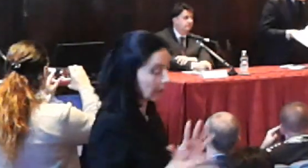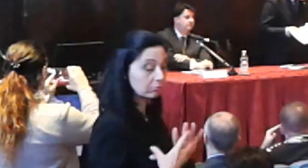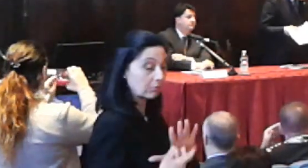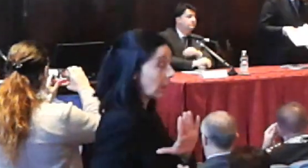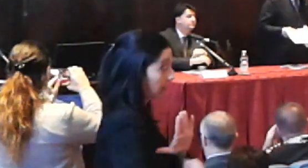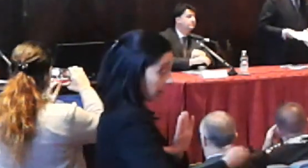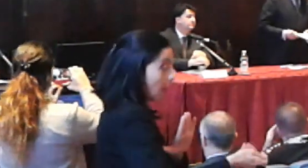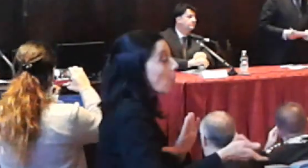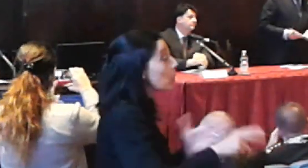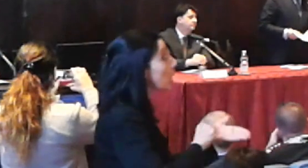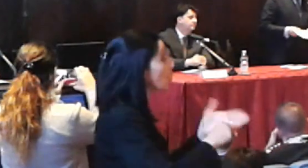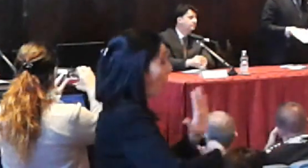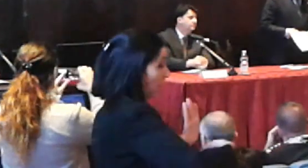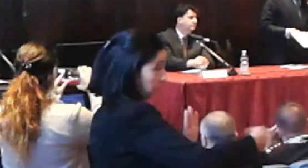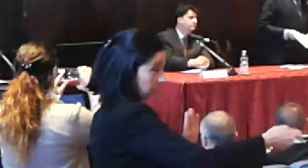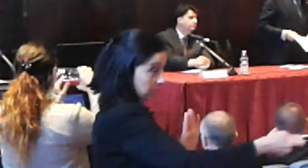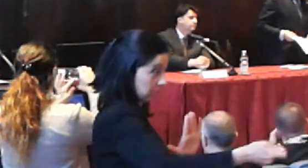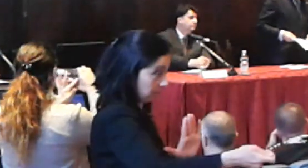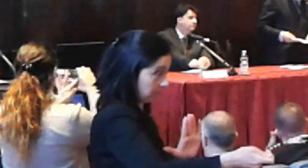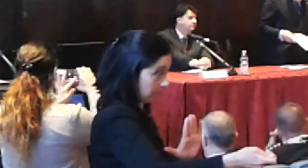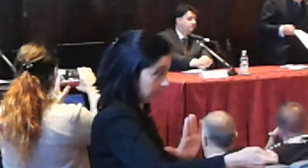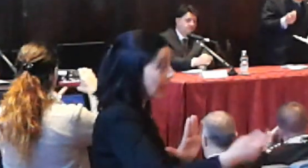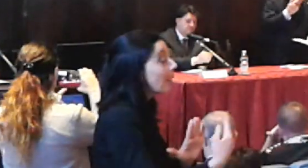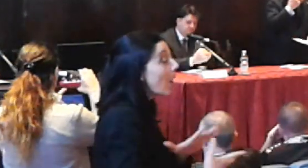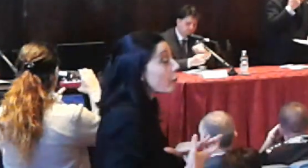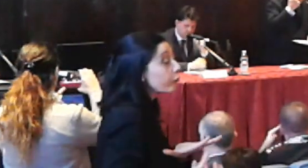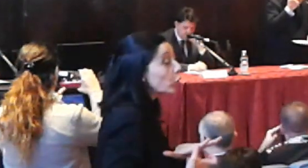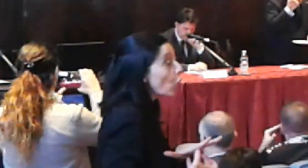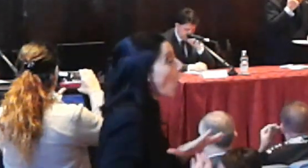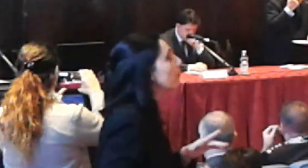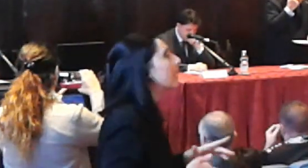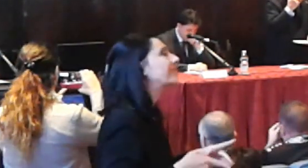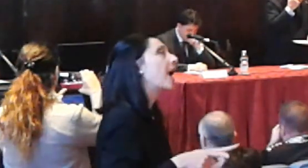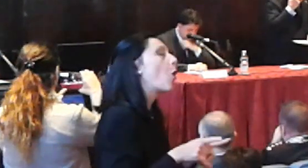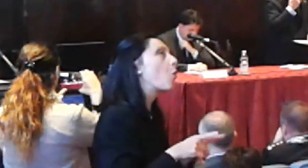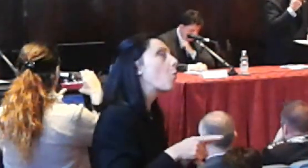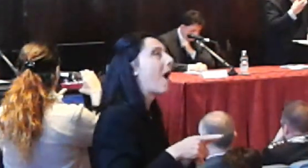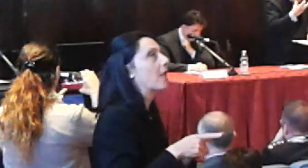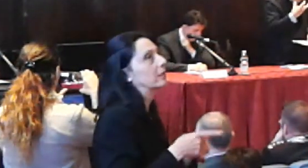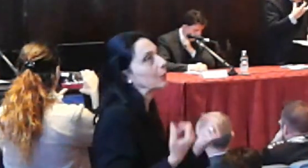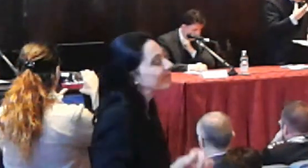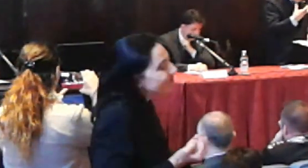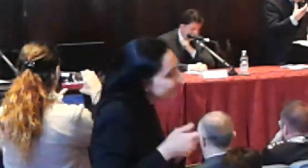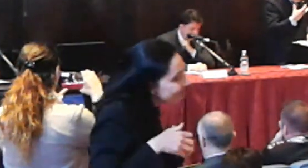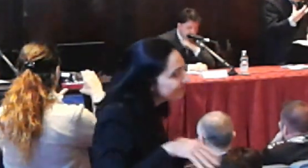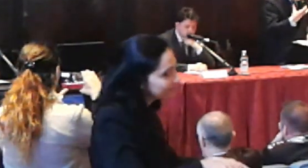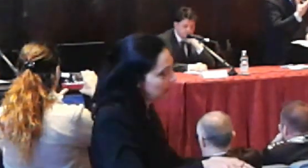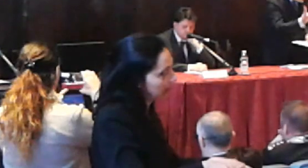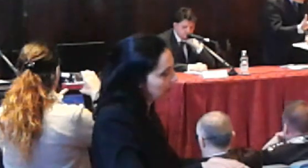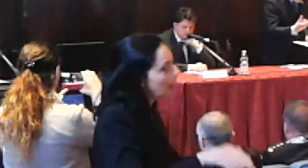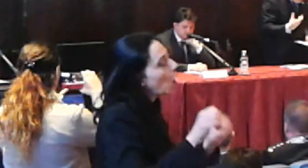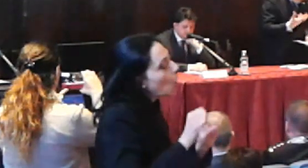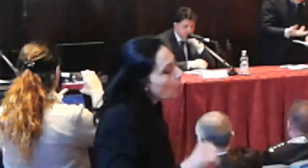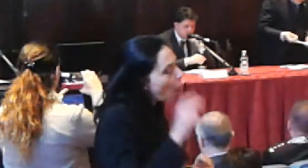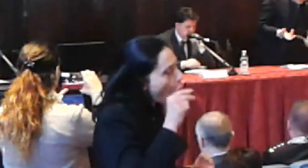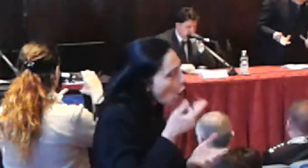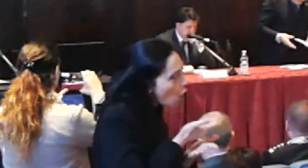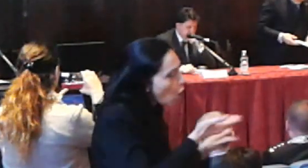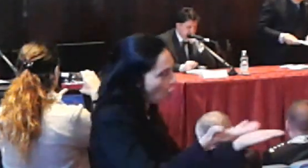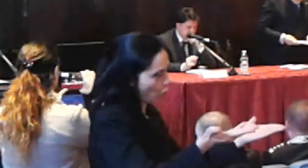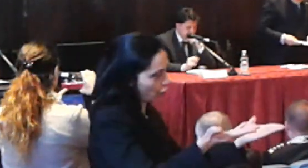gli strumenti che sono qui definiti possono trovare, come dire, possono essere conosciuti da tutte